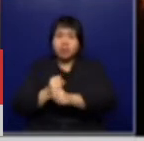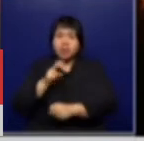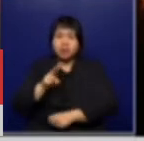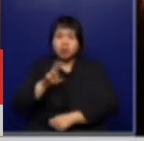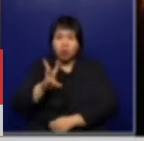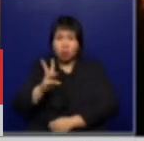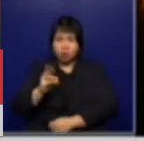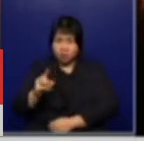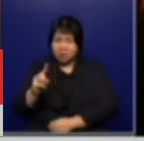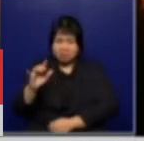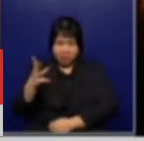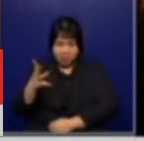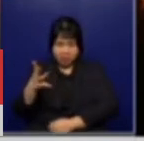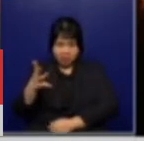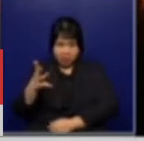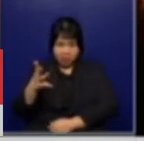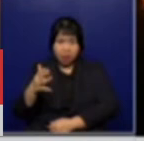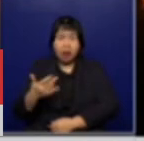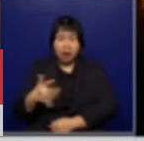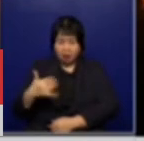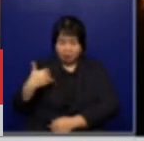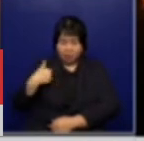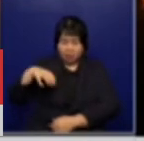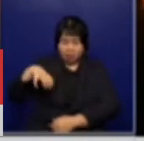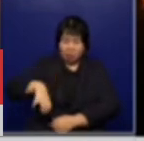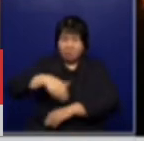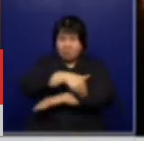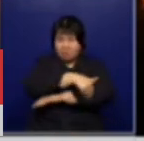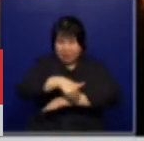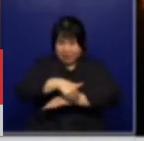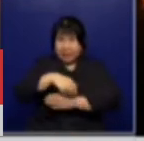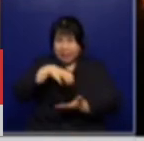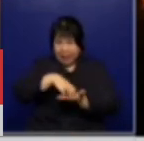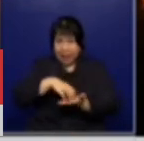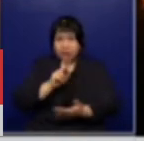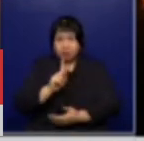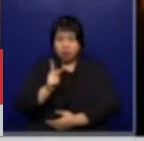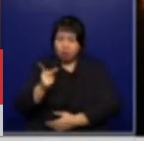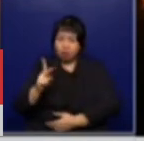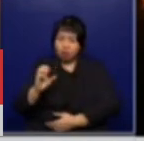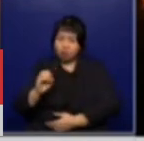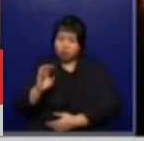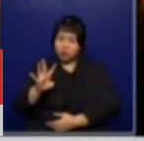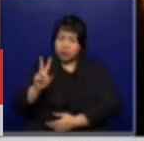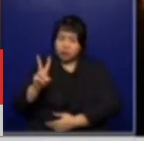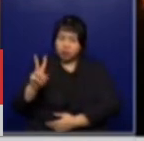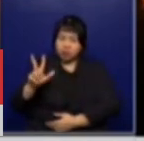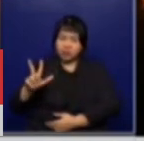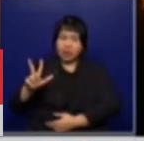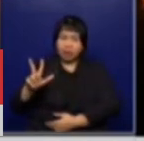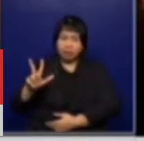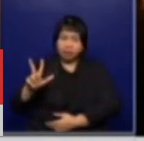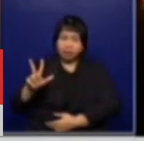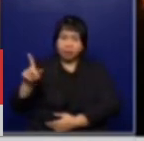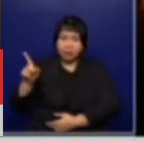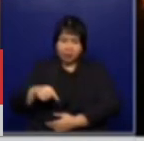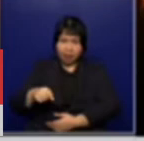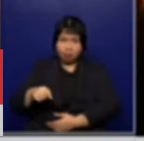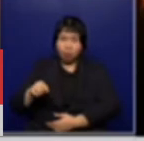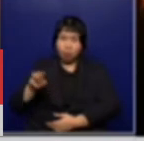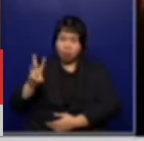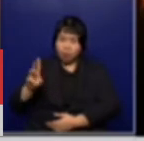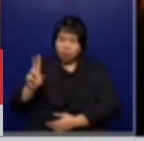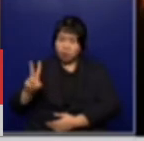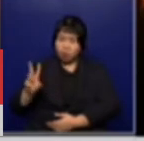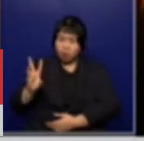2561และไม่เป็นไปตามหนังสือกรมบัญชีกลางที่กค 0423.3 ทับว.แหวน